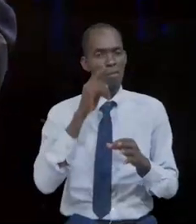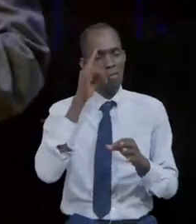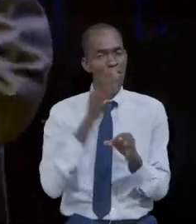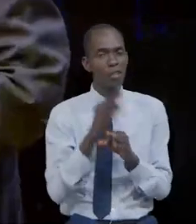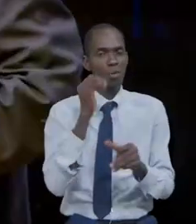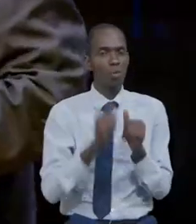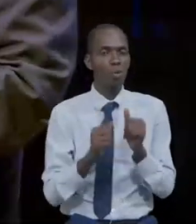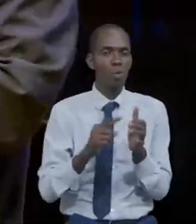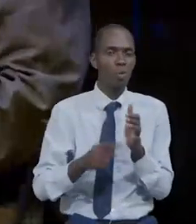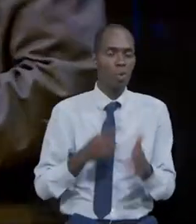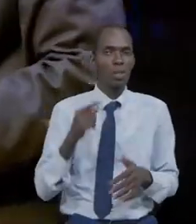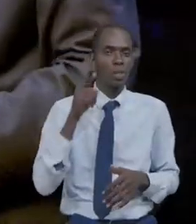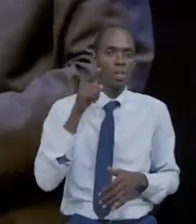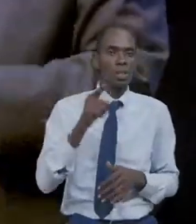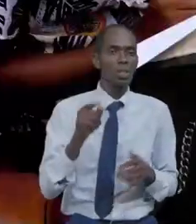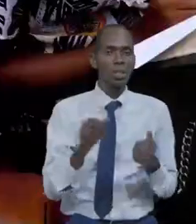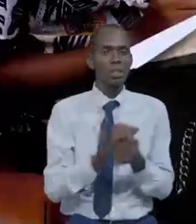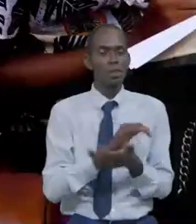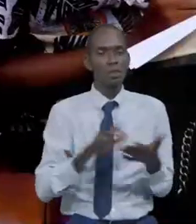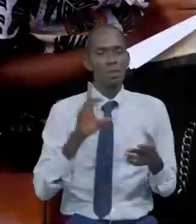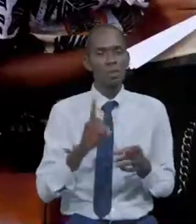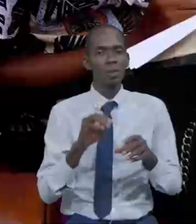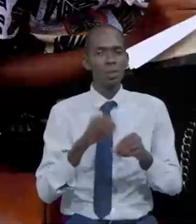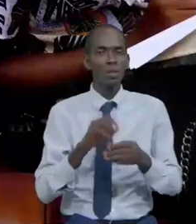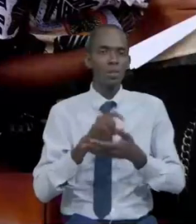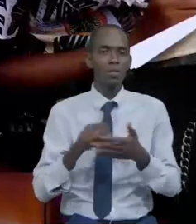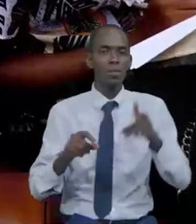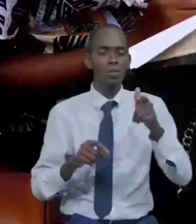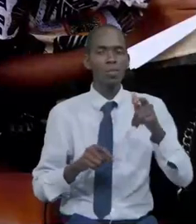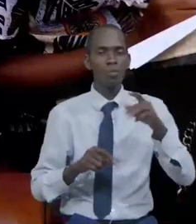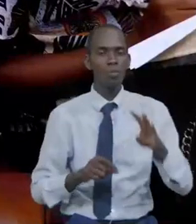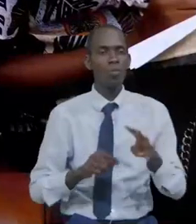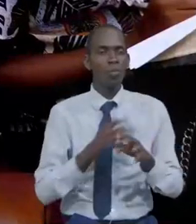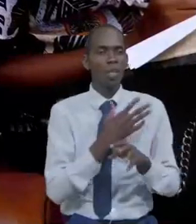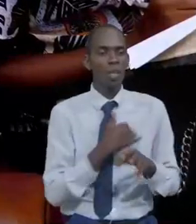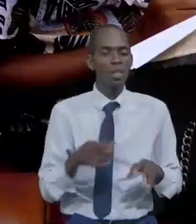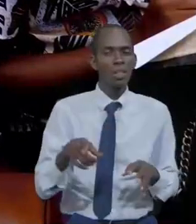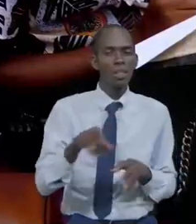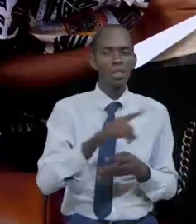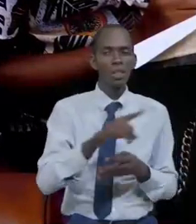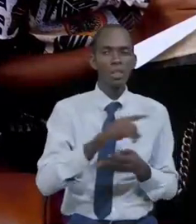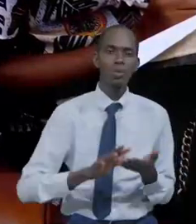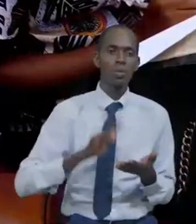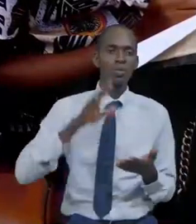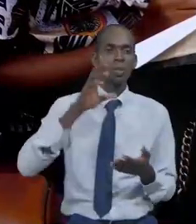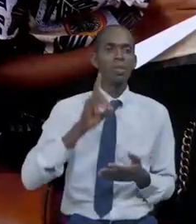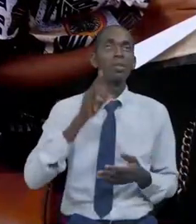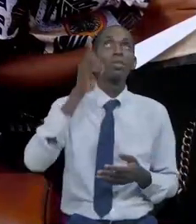alors de détruire. Verset 24 dit, et elle glorifiait Dieu à mon